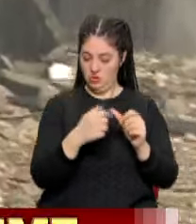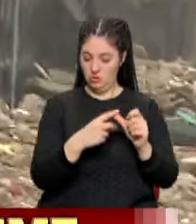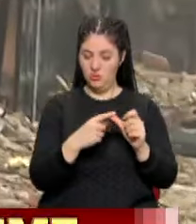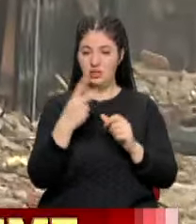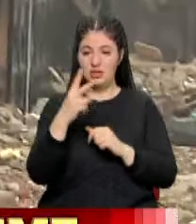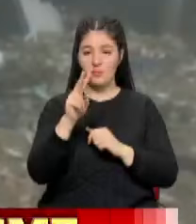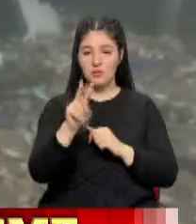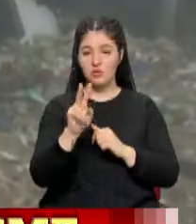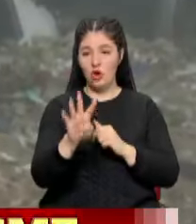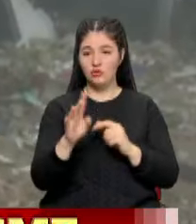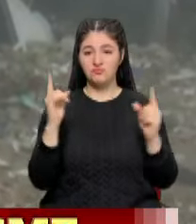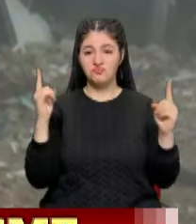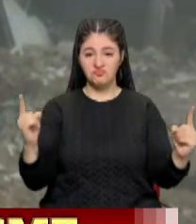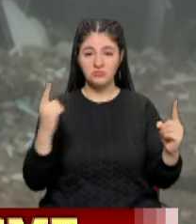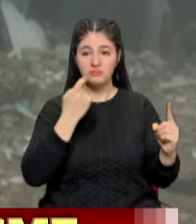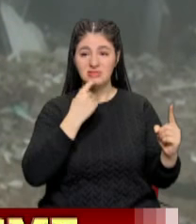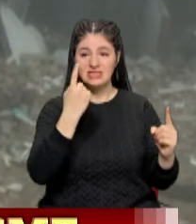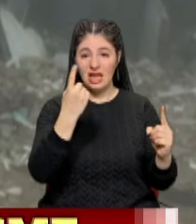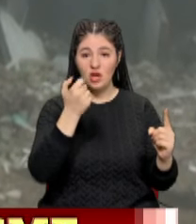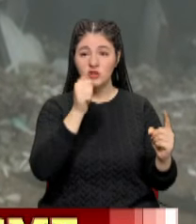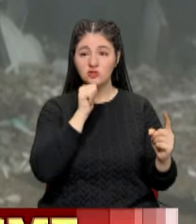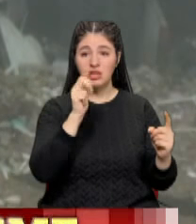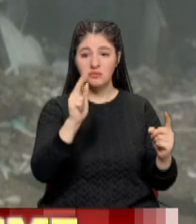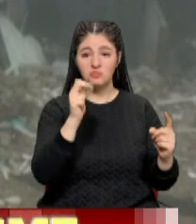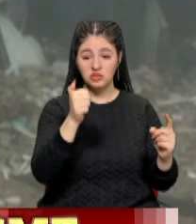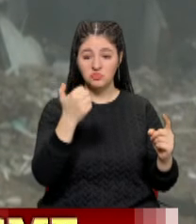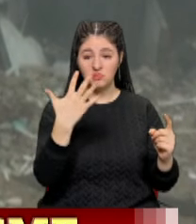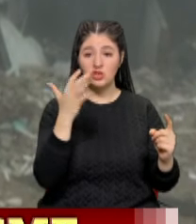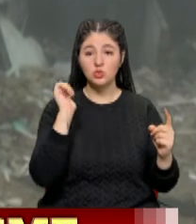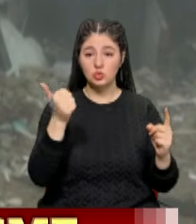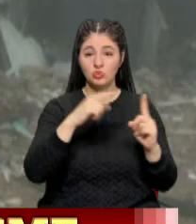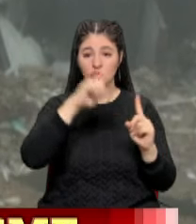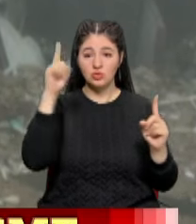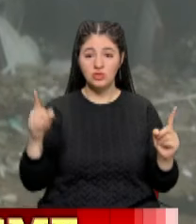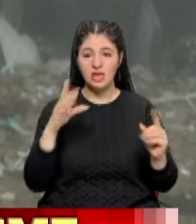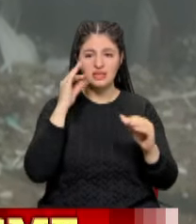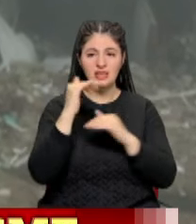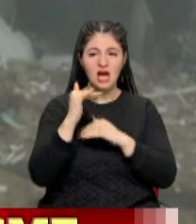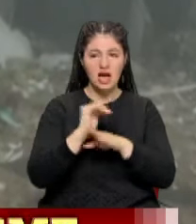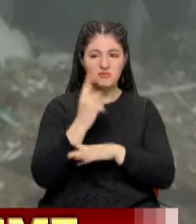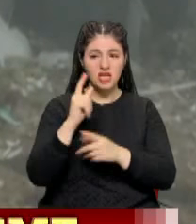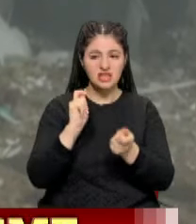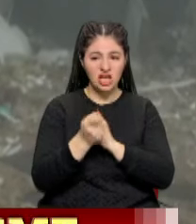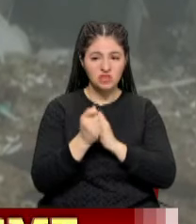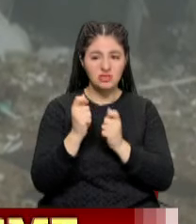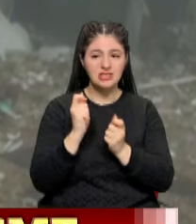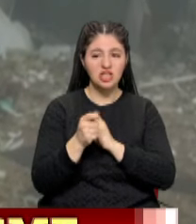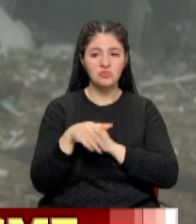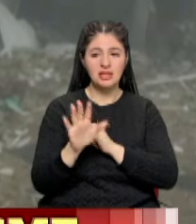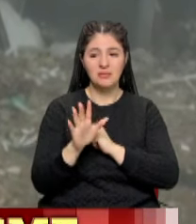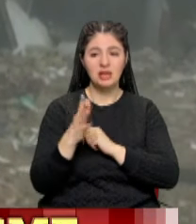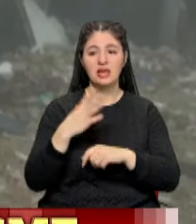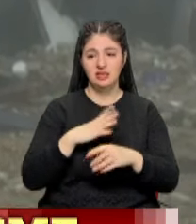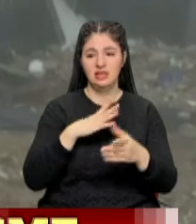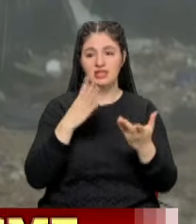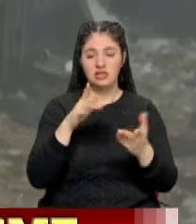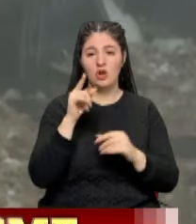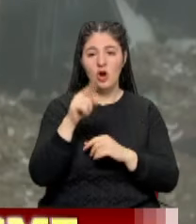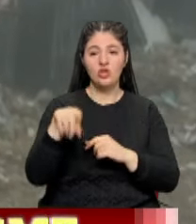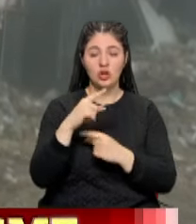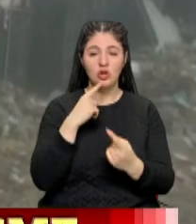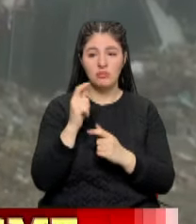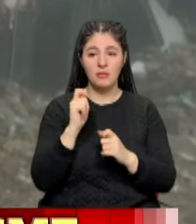6 Şubat 2024. Aradan geçen 365 günde insanların hayatında bir şey değişti mi, değişmedi mi? İsterseniz